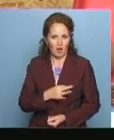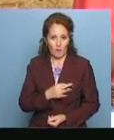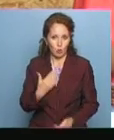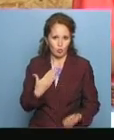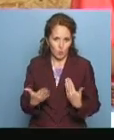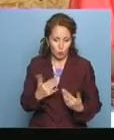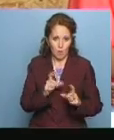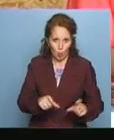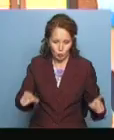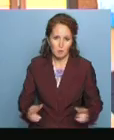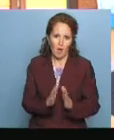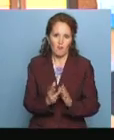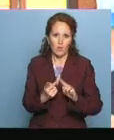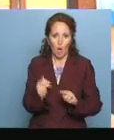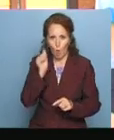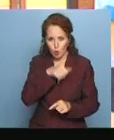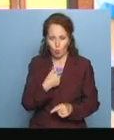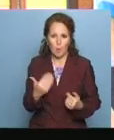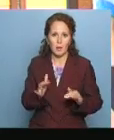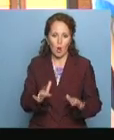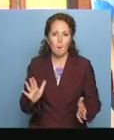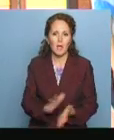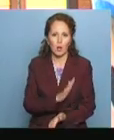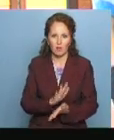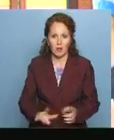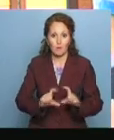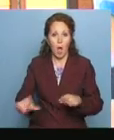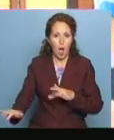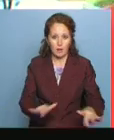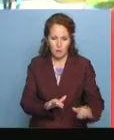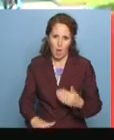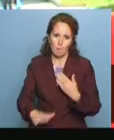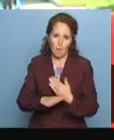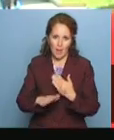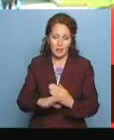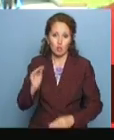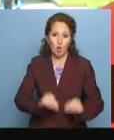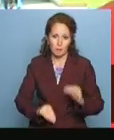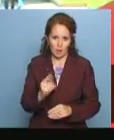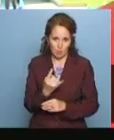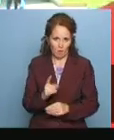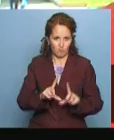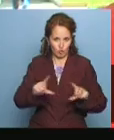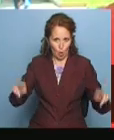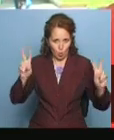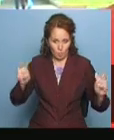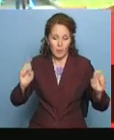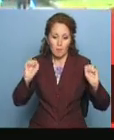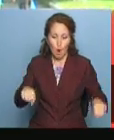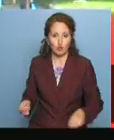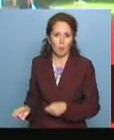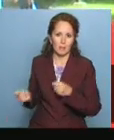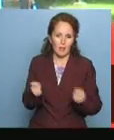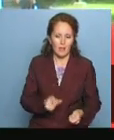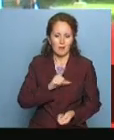Второй год в Удмуртии проходит благотворительная акция «Помоги собрать ребенка в школу». Приносить можно, как я уже сказала,